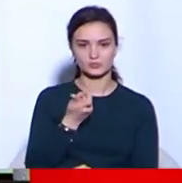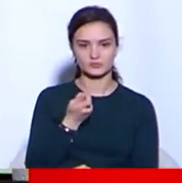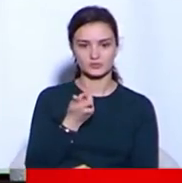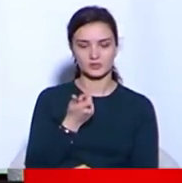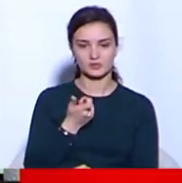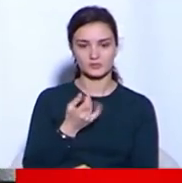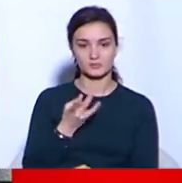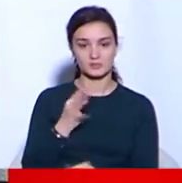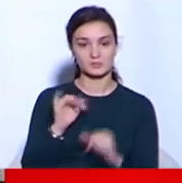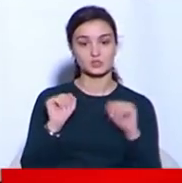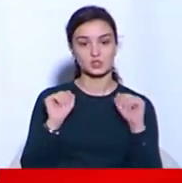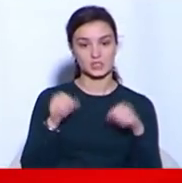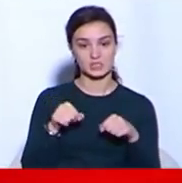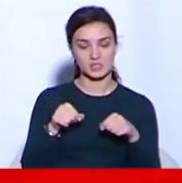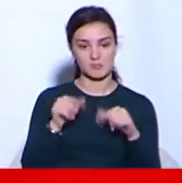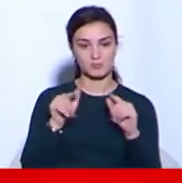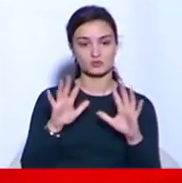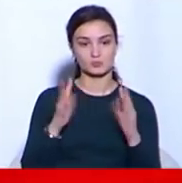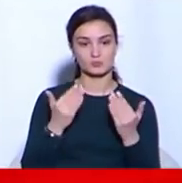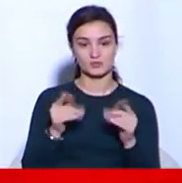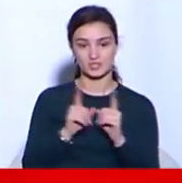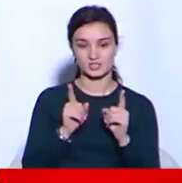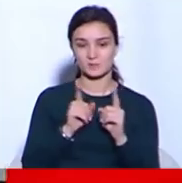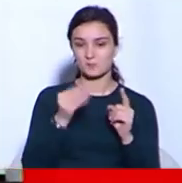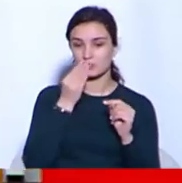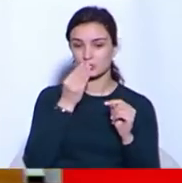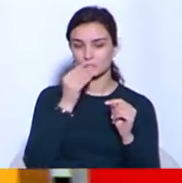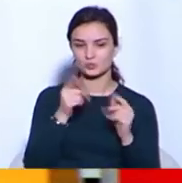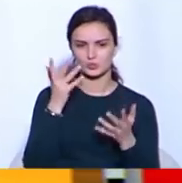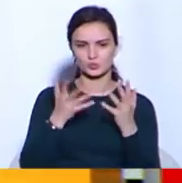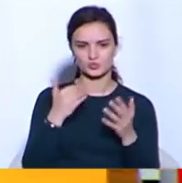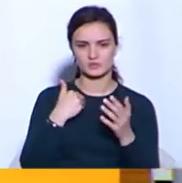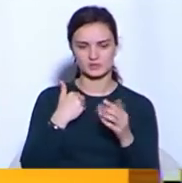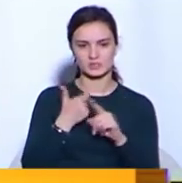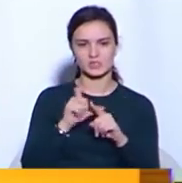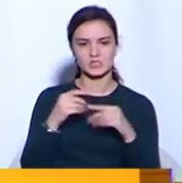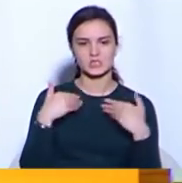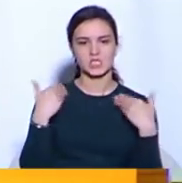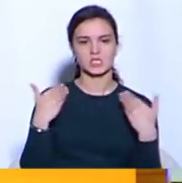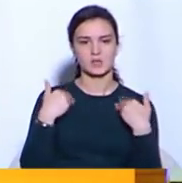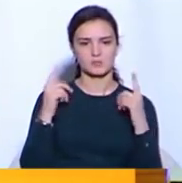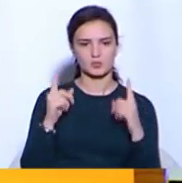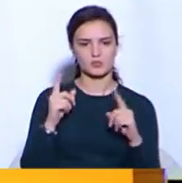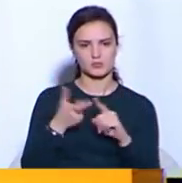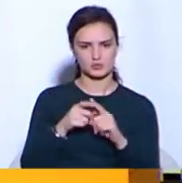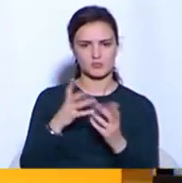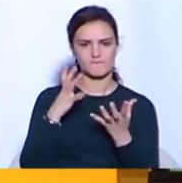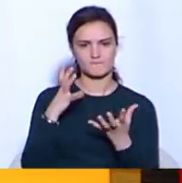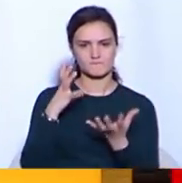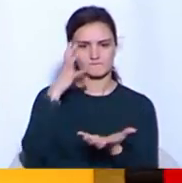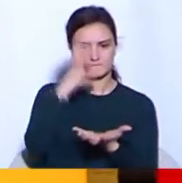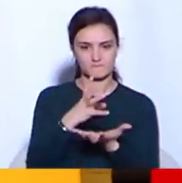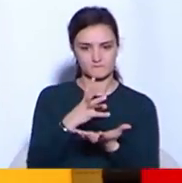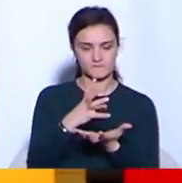მაგრამ შეიძლება აი ამ შემთხვევაში ასეთმა პროდუქტმა, თუ ჩვენ ძალიან სასარგებლო, მაგრამ დიდი ზომის